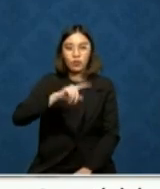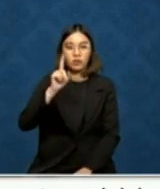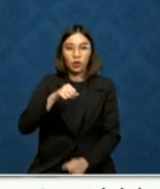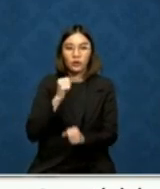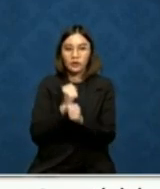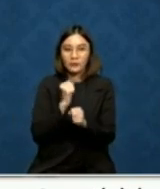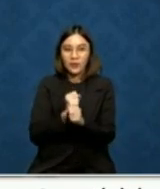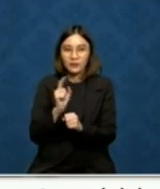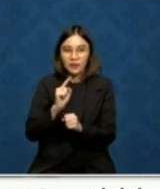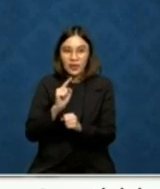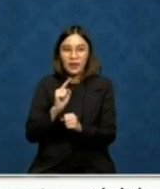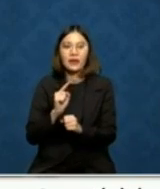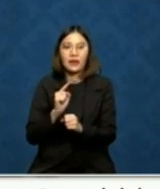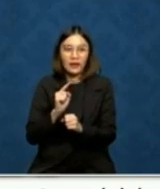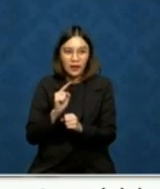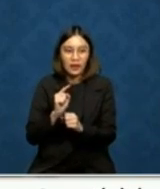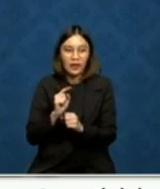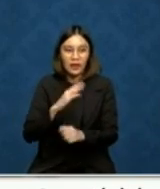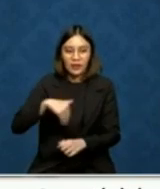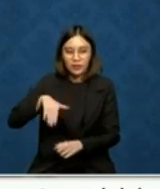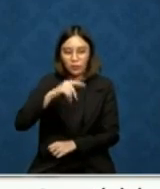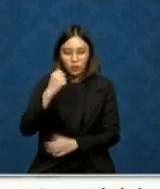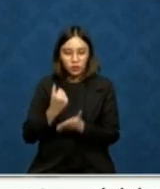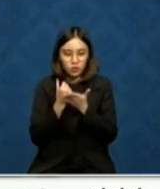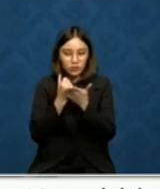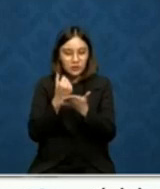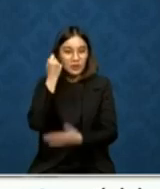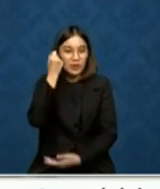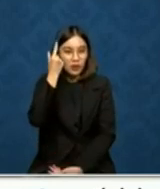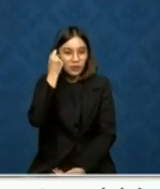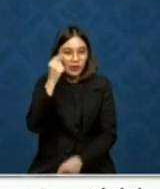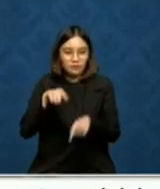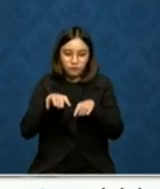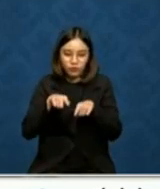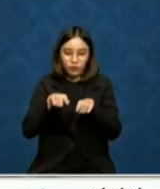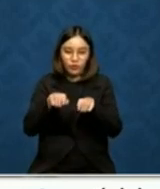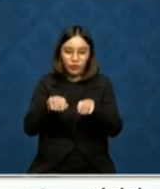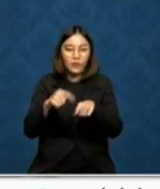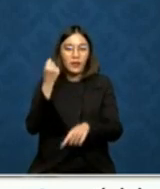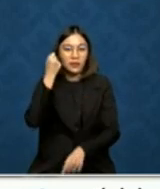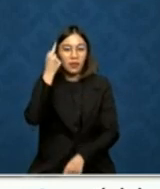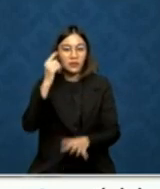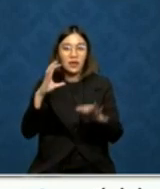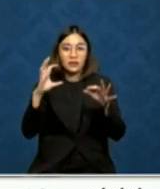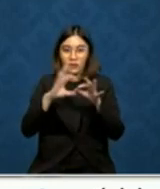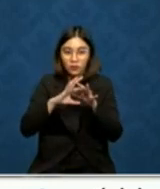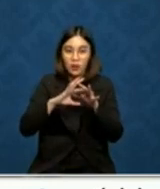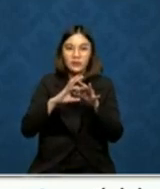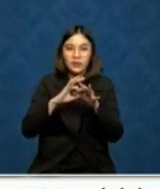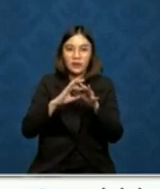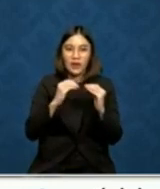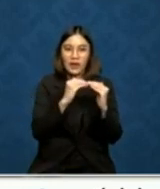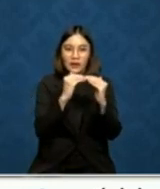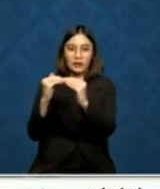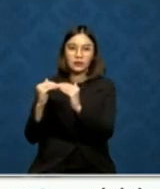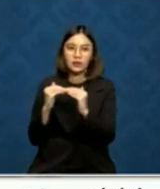ก็คือว่าเราต้องค่อยๆสร้างความเข้าใจในเรื่องนี้ไปพร้อมๆกันเติมความเข้าใจในเรื่องนี้ให้มันเท่าๆกันค่ะ